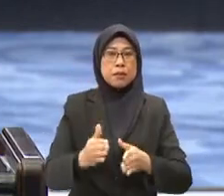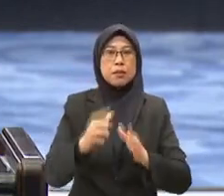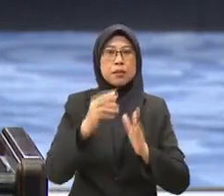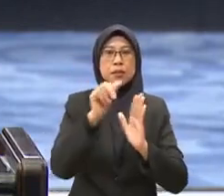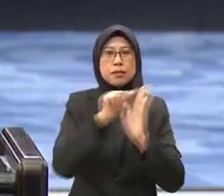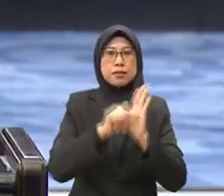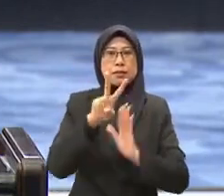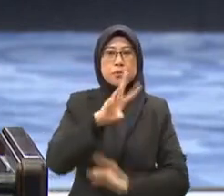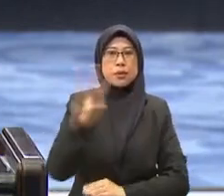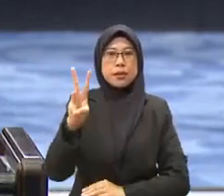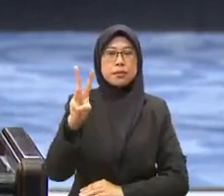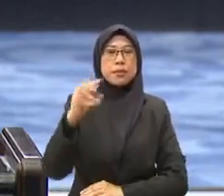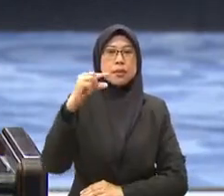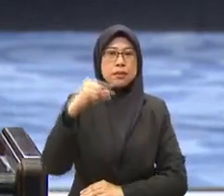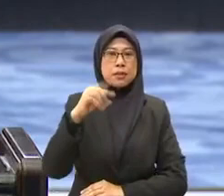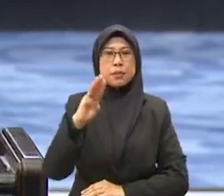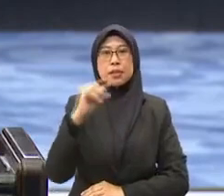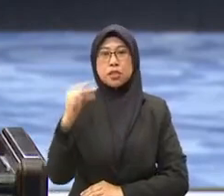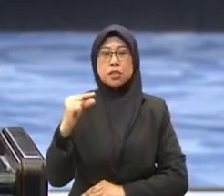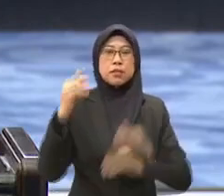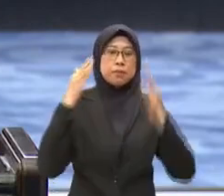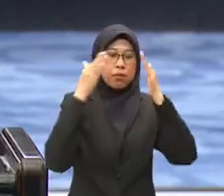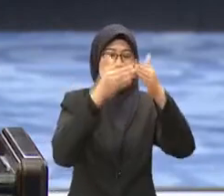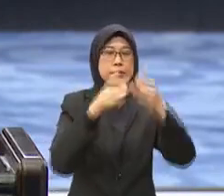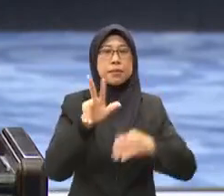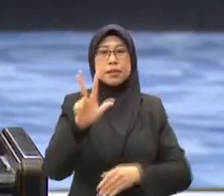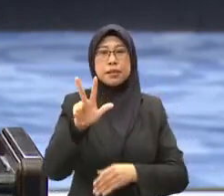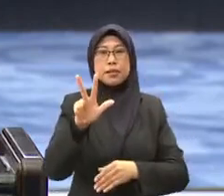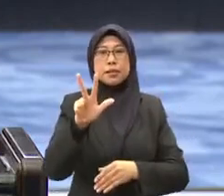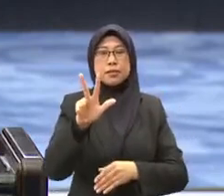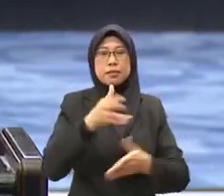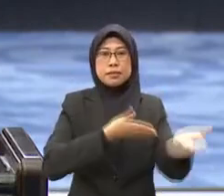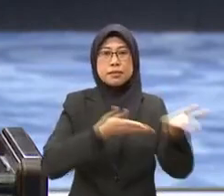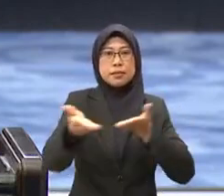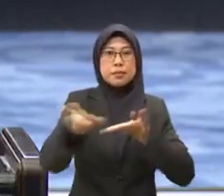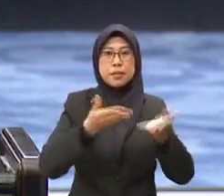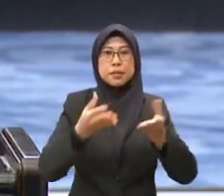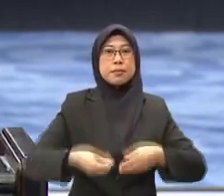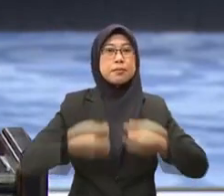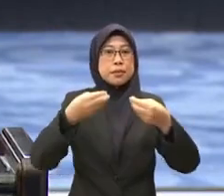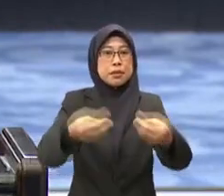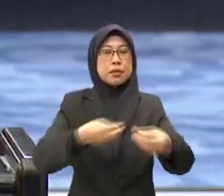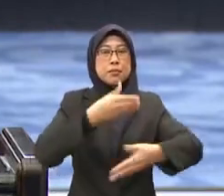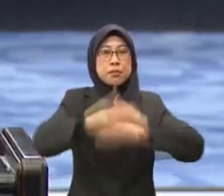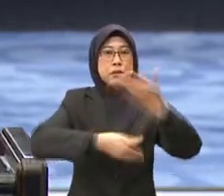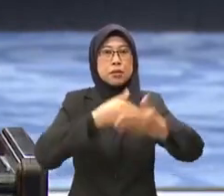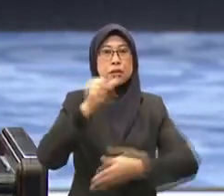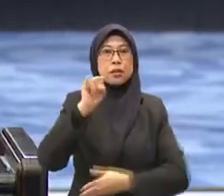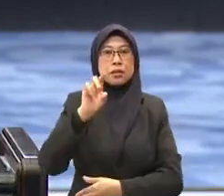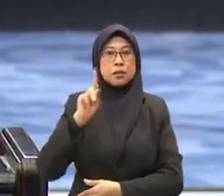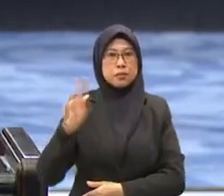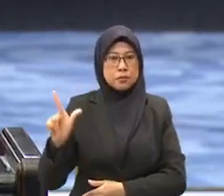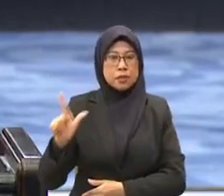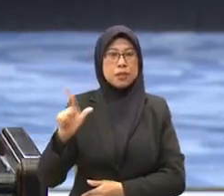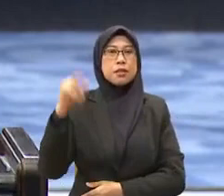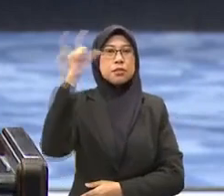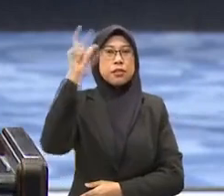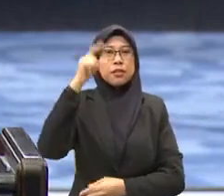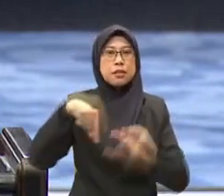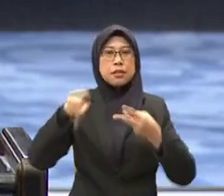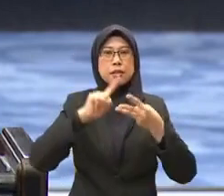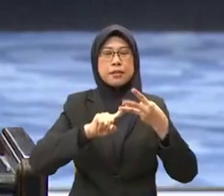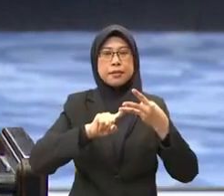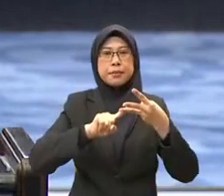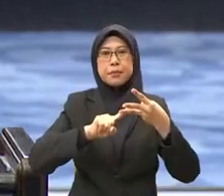26 jbg memfokuskan kepada tiga kategori khidmat bantuan guaman iaitu preding sivil proseding syariah dan